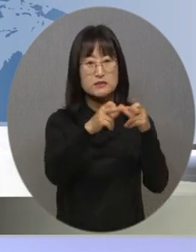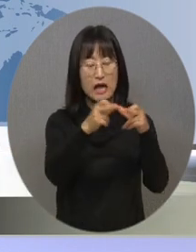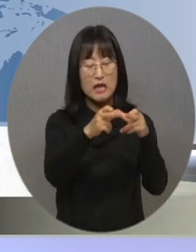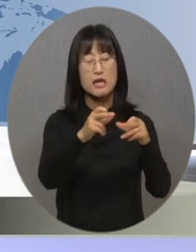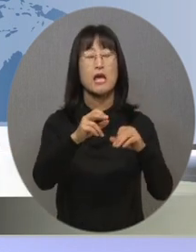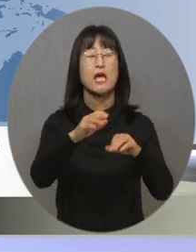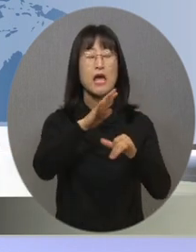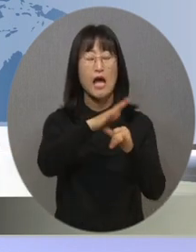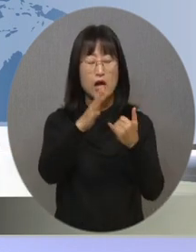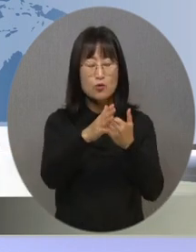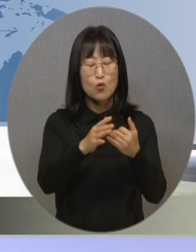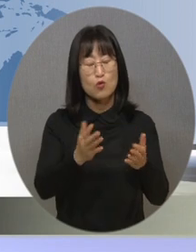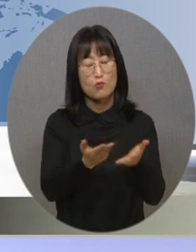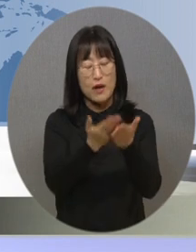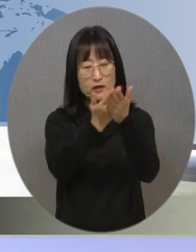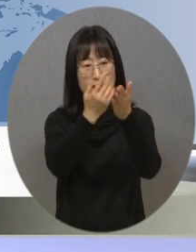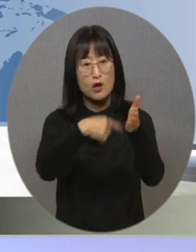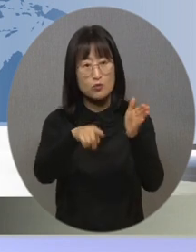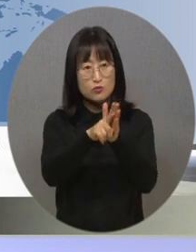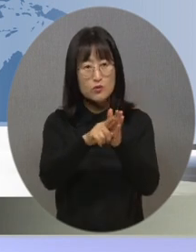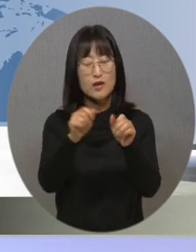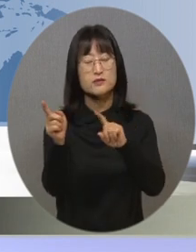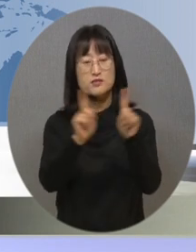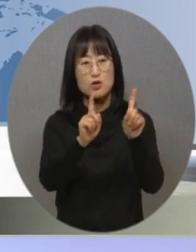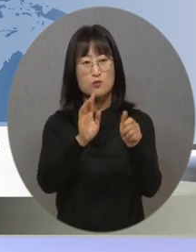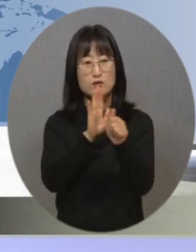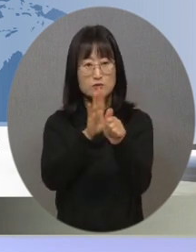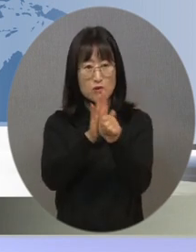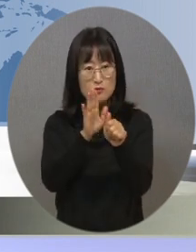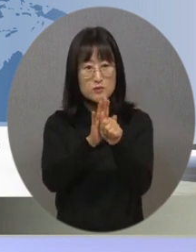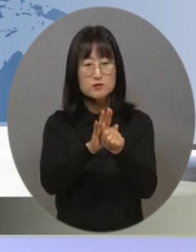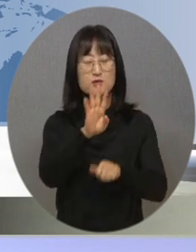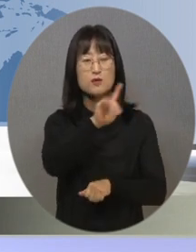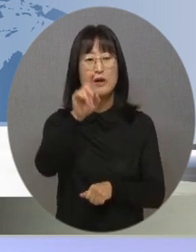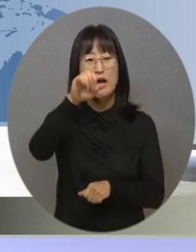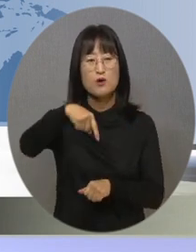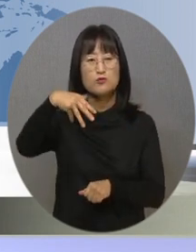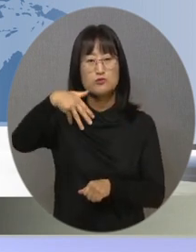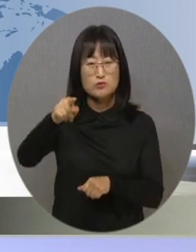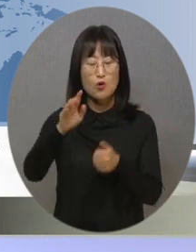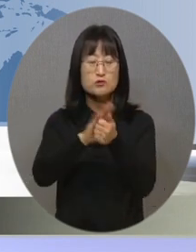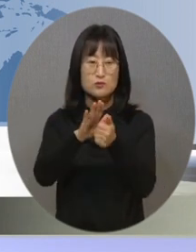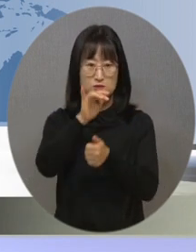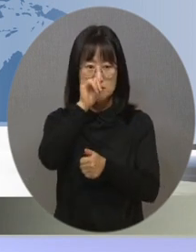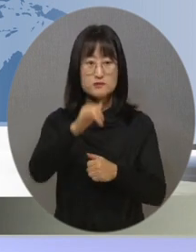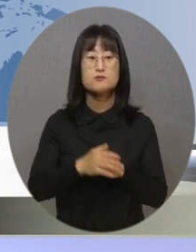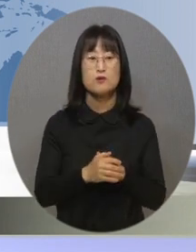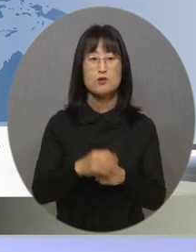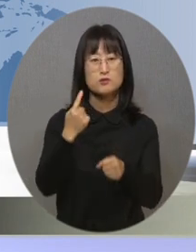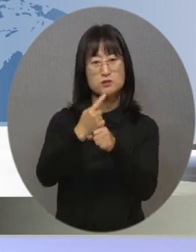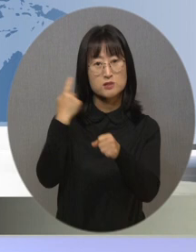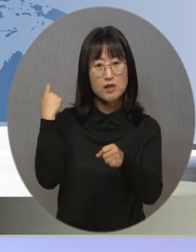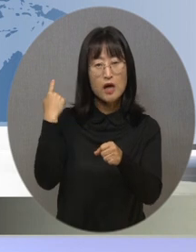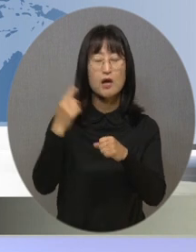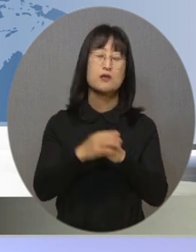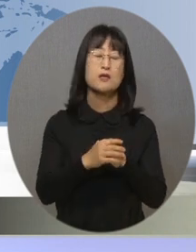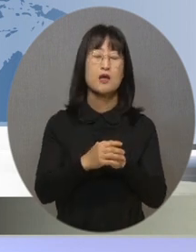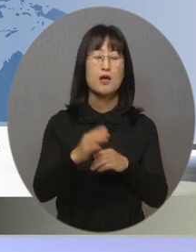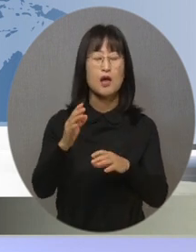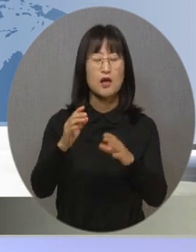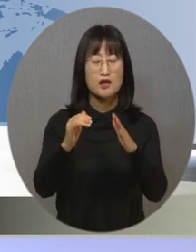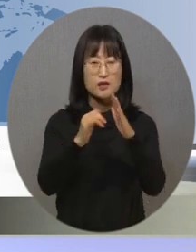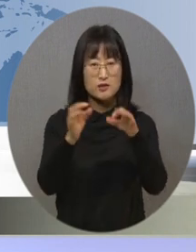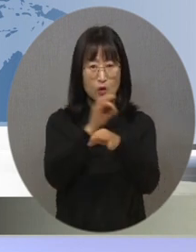행동 발달을 위한 발달 재활 서비스의 지원금 바우처 사업을 하고 있는데요 지난해 장애 가정에 경제적